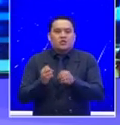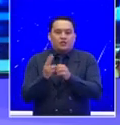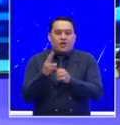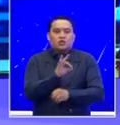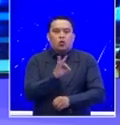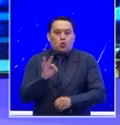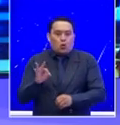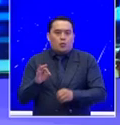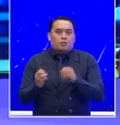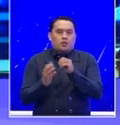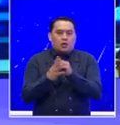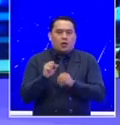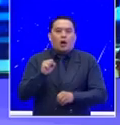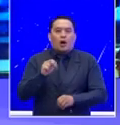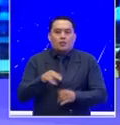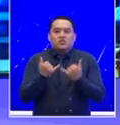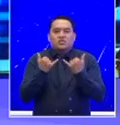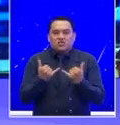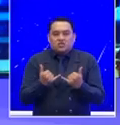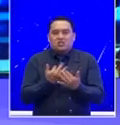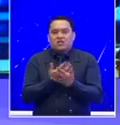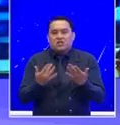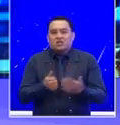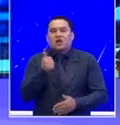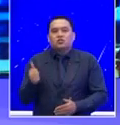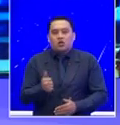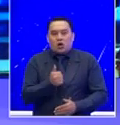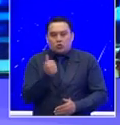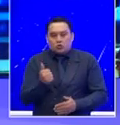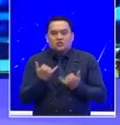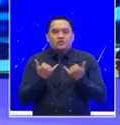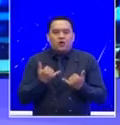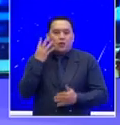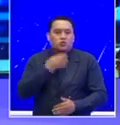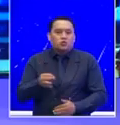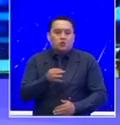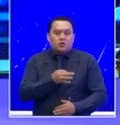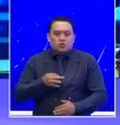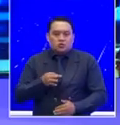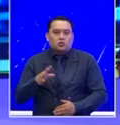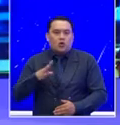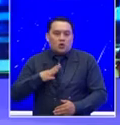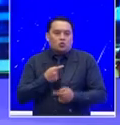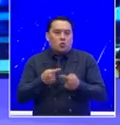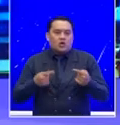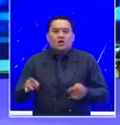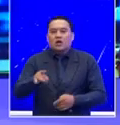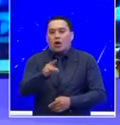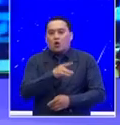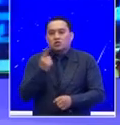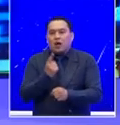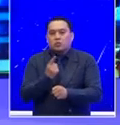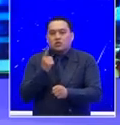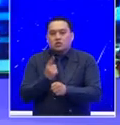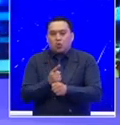часов ночи 15 апреля, то есть уже через несколько часов. С этого момента въезд на территорию ЖТСУ из других регионов